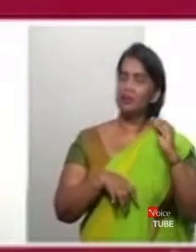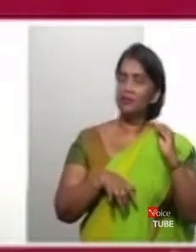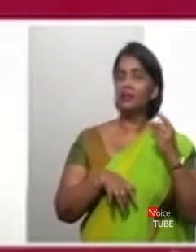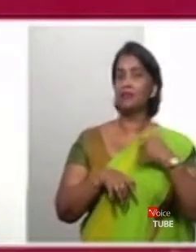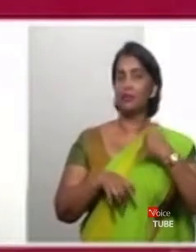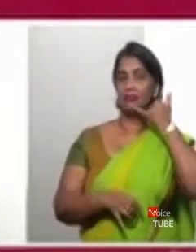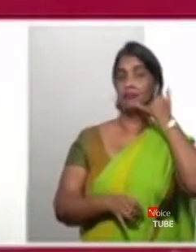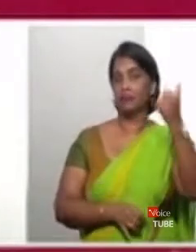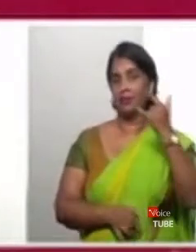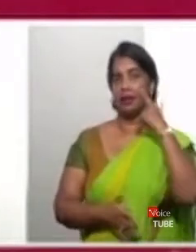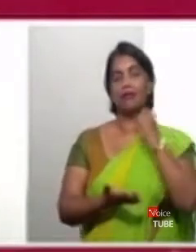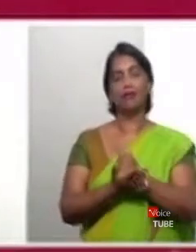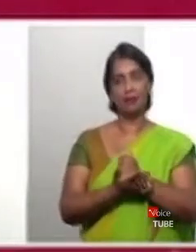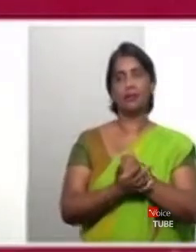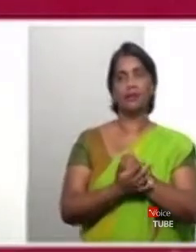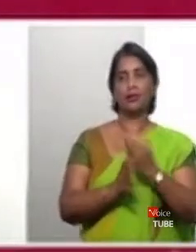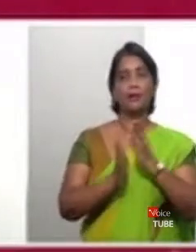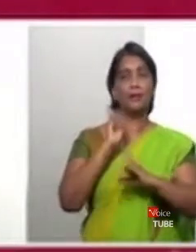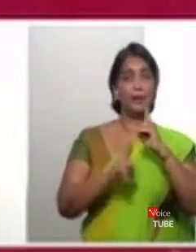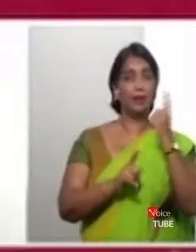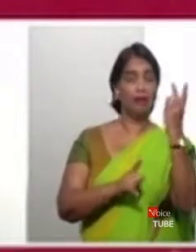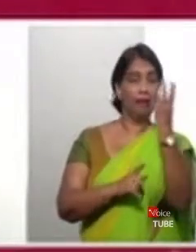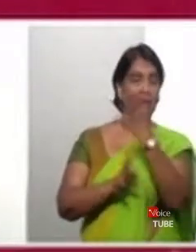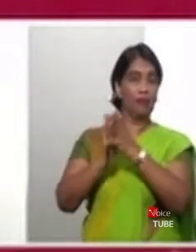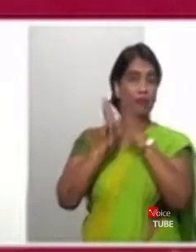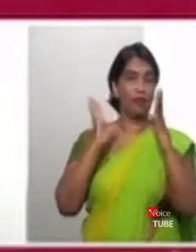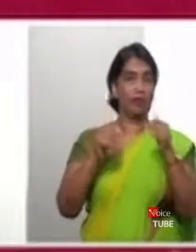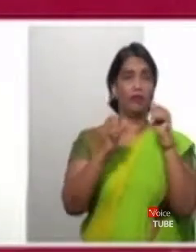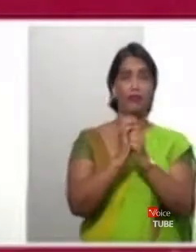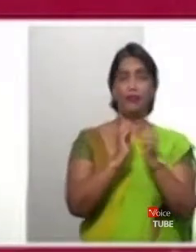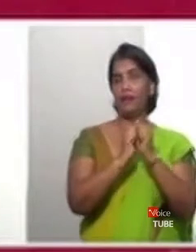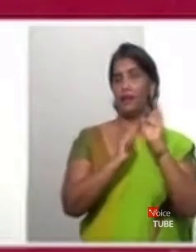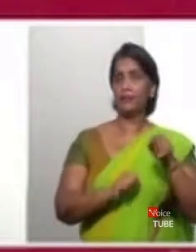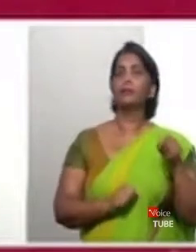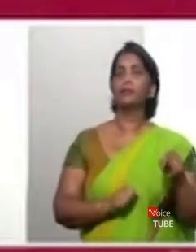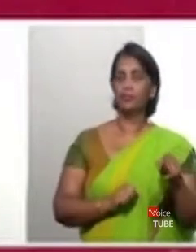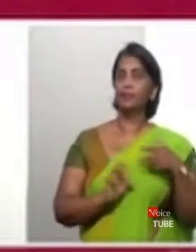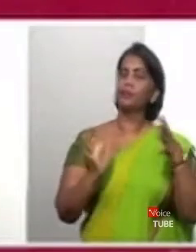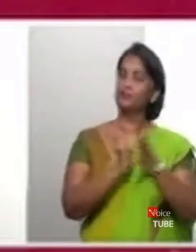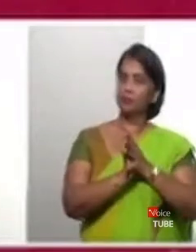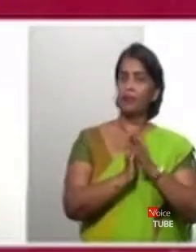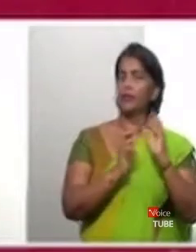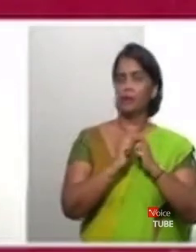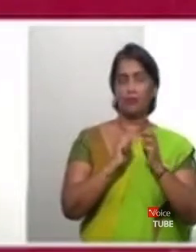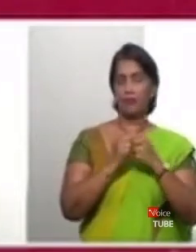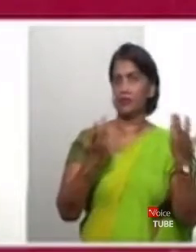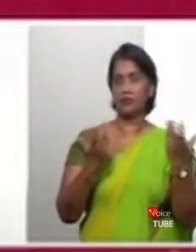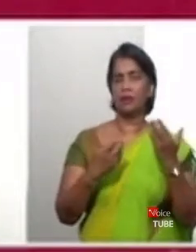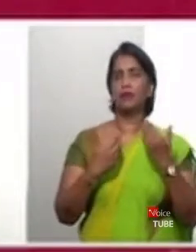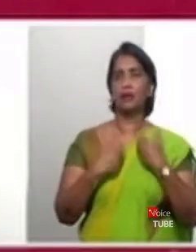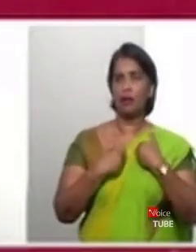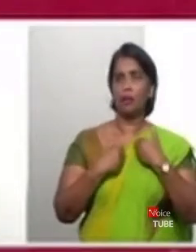ඇමතුමට පිළිතුරු ලබා දෙන්න අපහසු වෙනවා. මොකද අමාත්‍යංශ කීපයක රාජකාරී පැවරලා තියෙනවා. ඒකත් එක්ක කිසිදු ගැටලුවක්